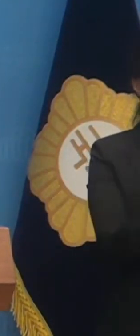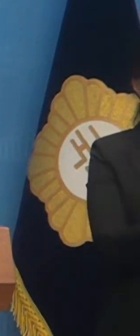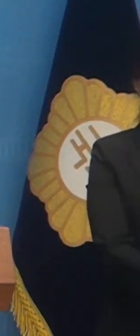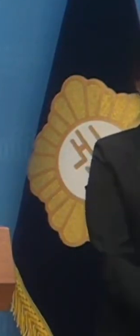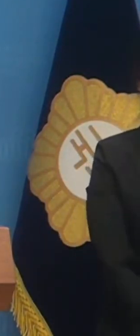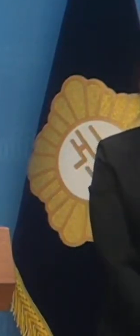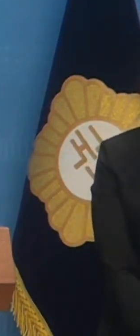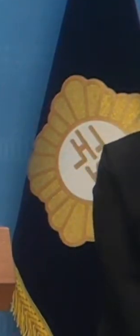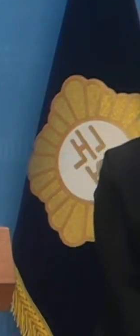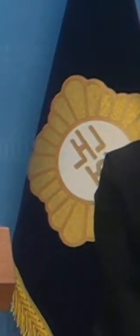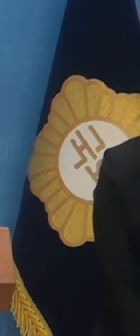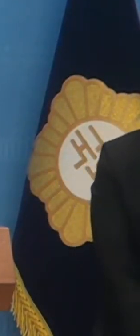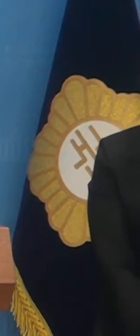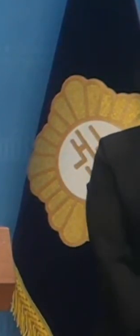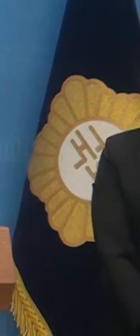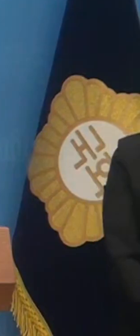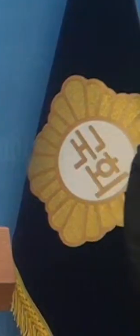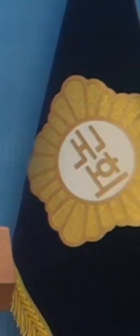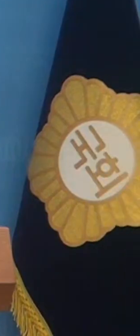이상입니다.